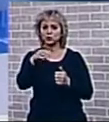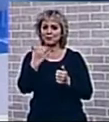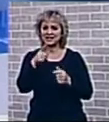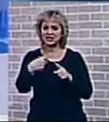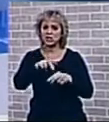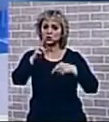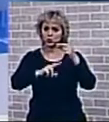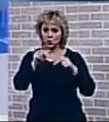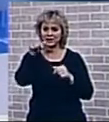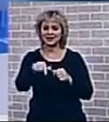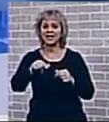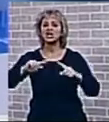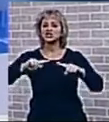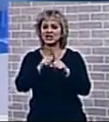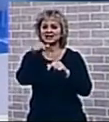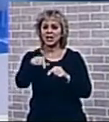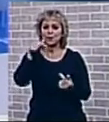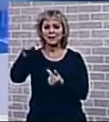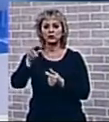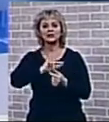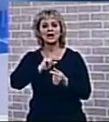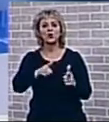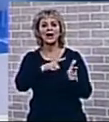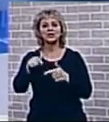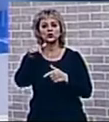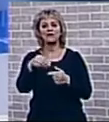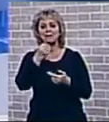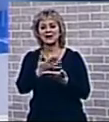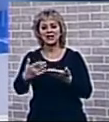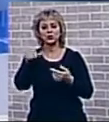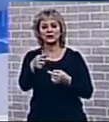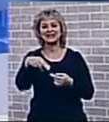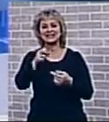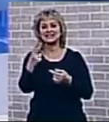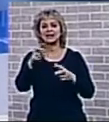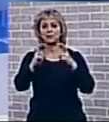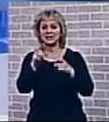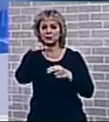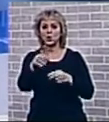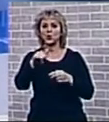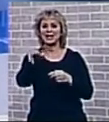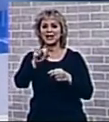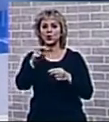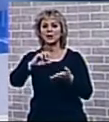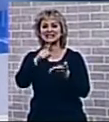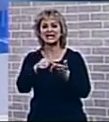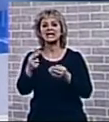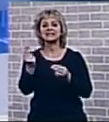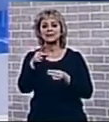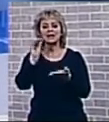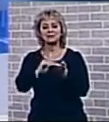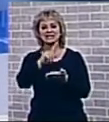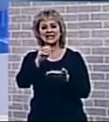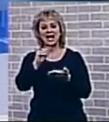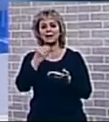материал для стройки. Технологии, подход к работе и готовый продукт тацинского предприятия «Углегорскцемент» впервые отмечены